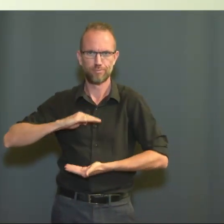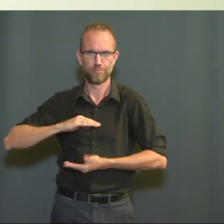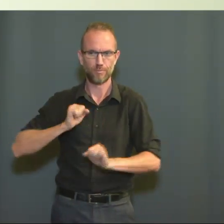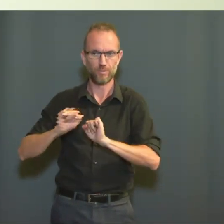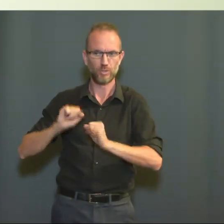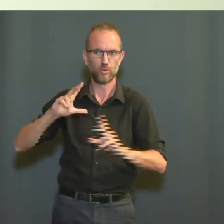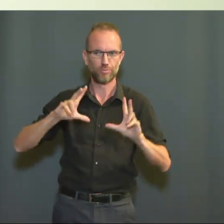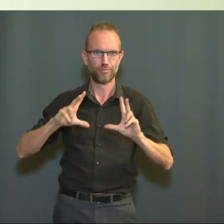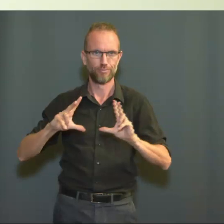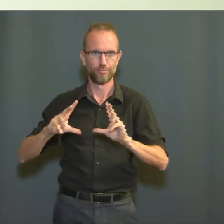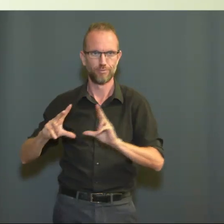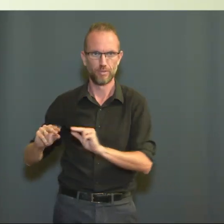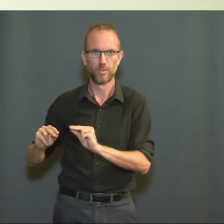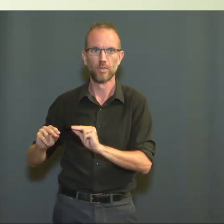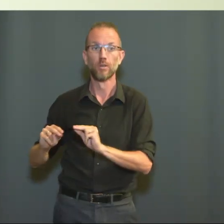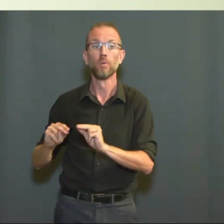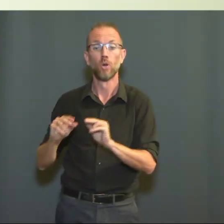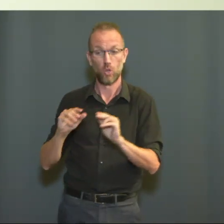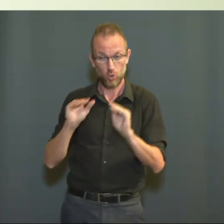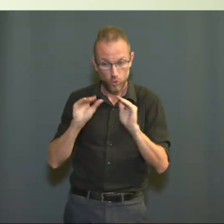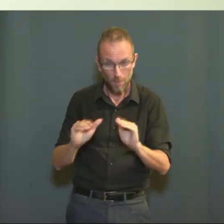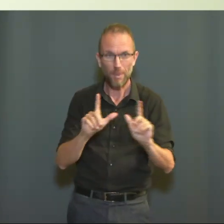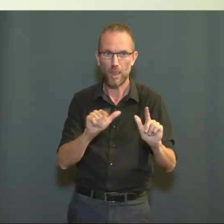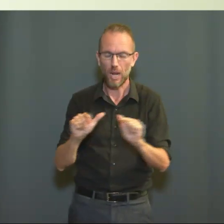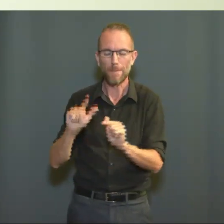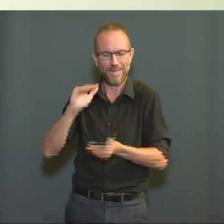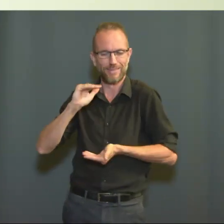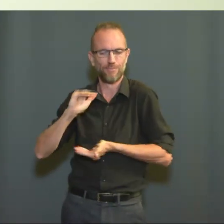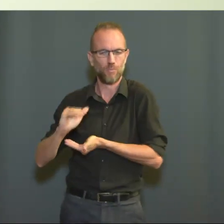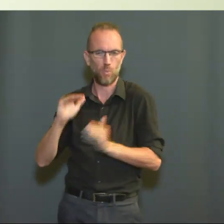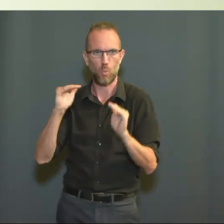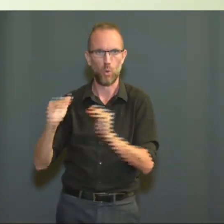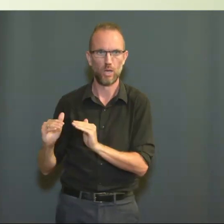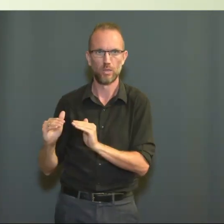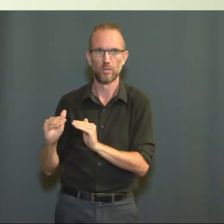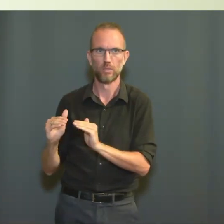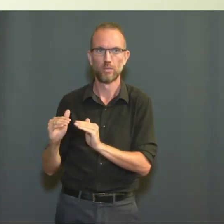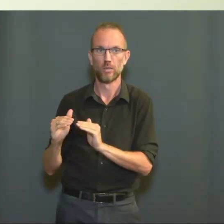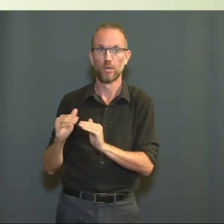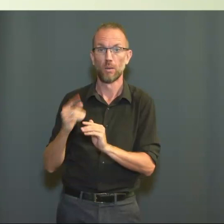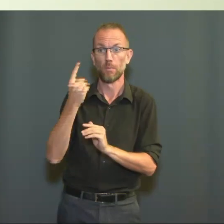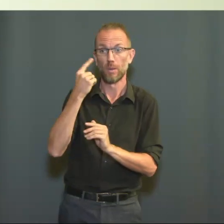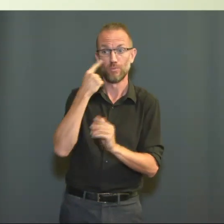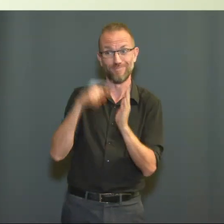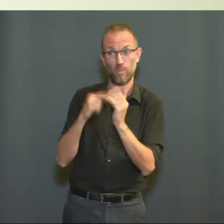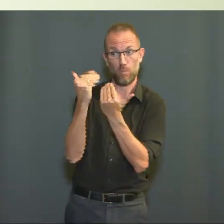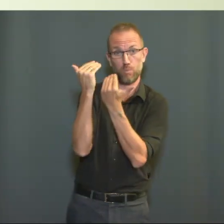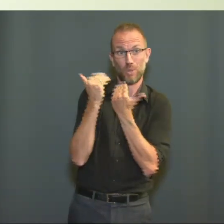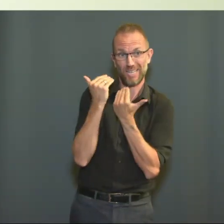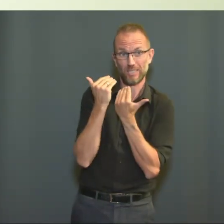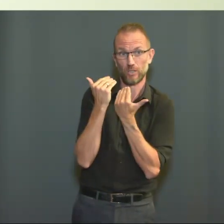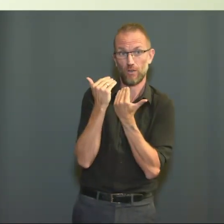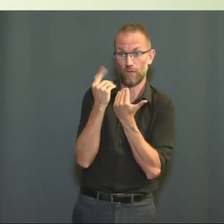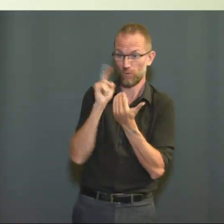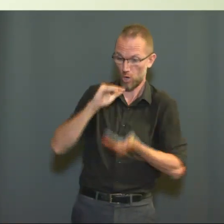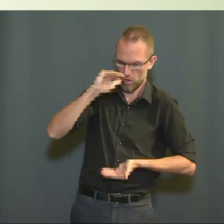qu'il faut bien souligner, c'est que nous ne connaissons pas quel est le seuil du taux d'anticorps qui est protecteur. On ne peut pas savoir si on descend en